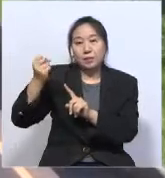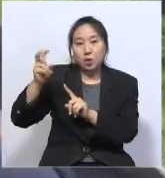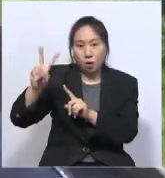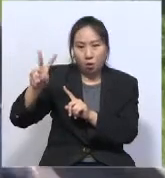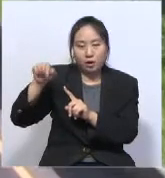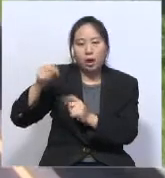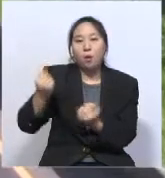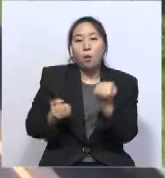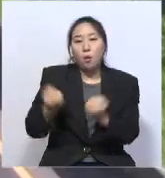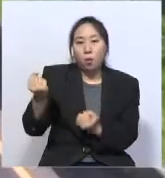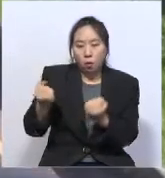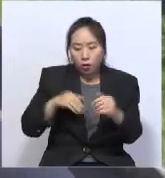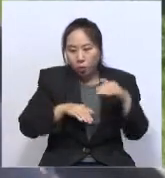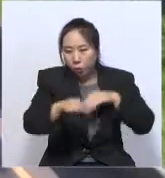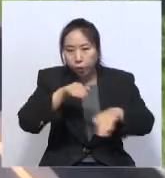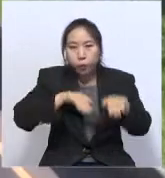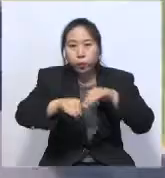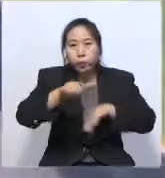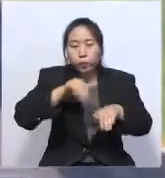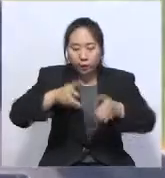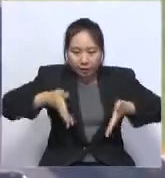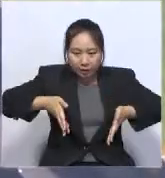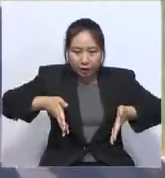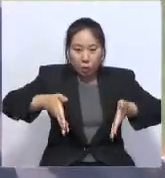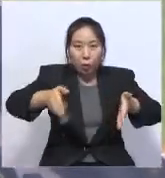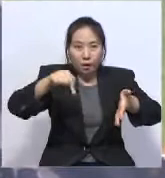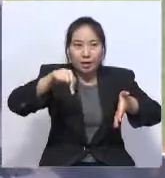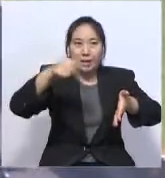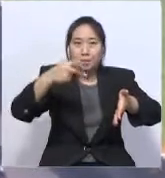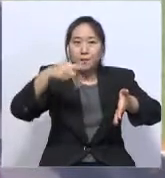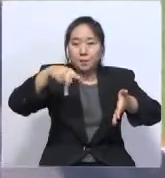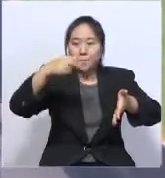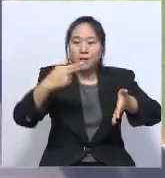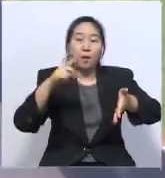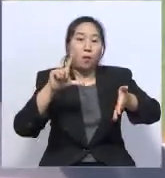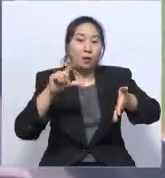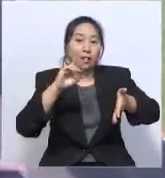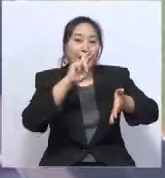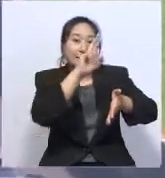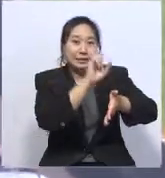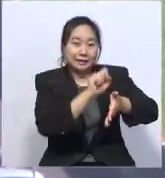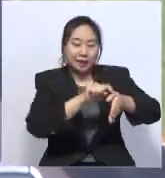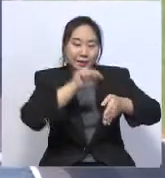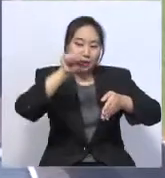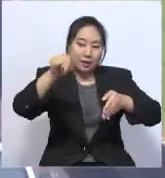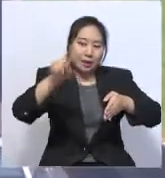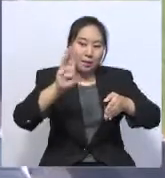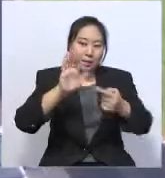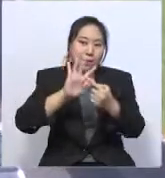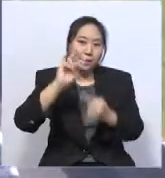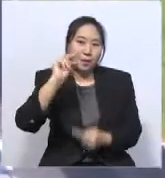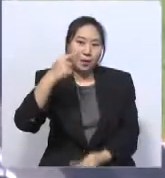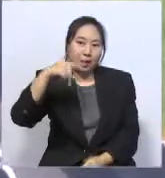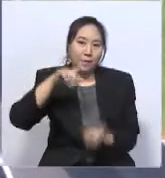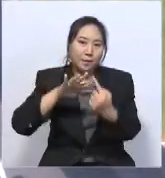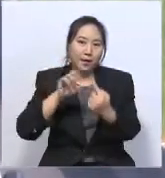ที่จะเดินทางที่จะสัญจรผ่านบนถนนพหลโยธินตั้งแต่รังสิตไปจนถึงต่างระดับบางปะอินจะ